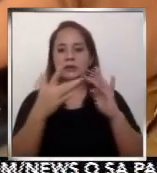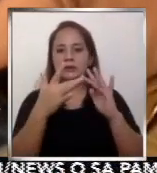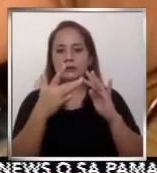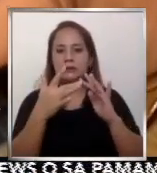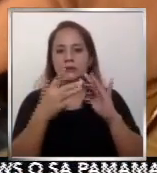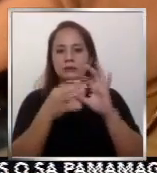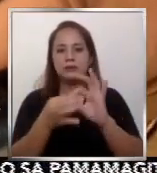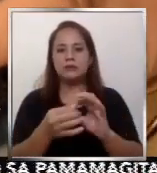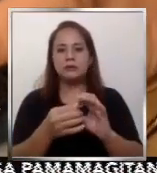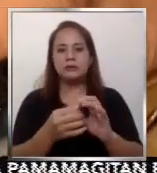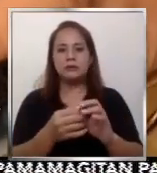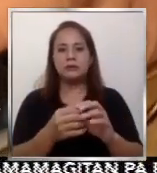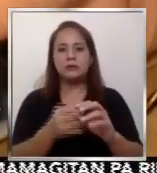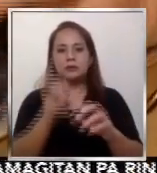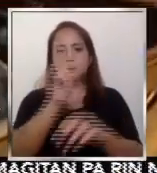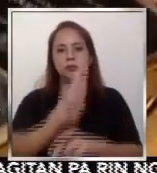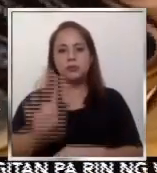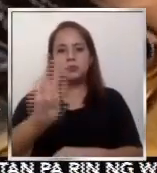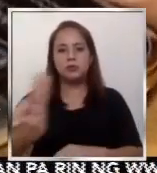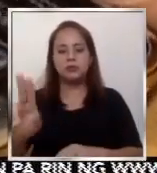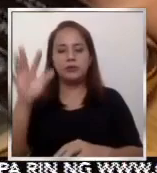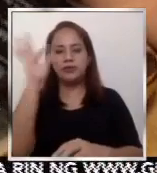Pilipino.